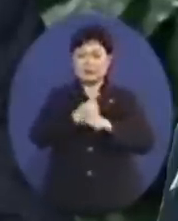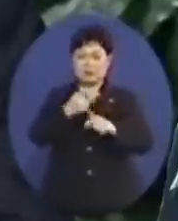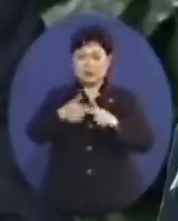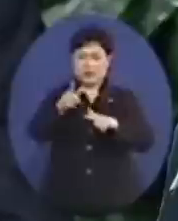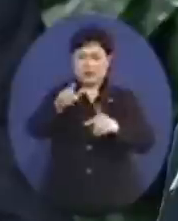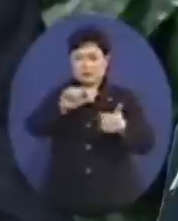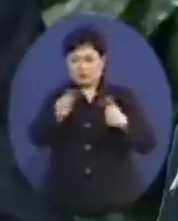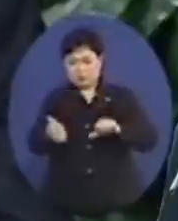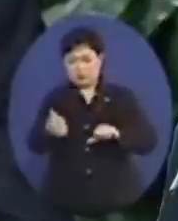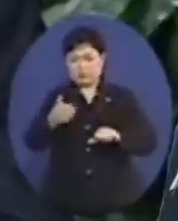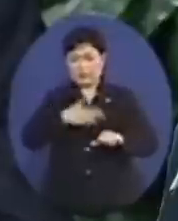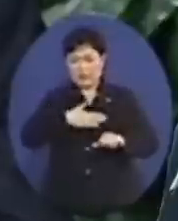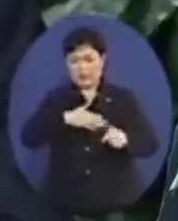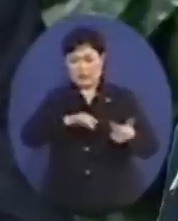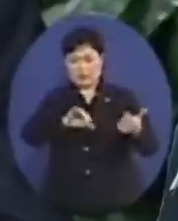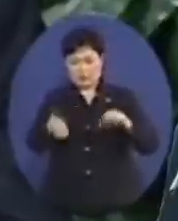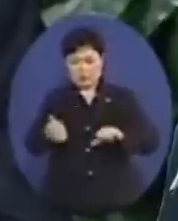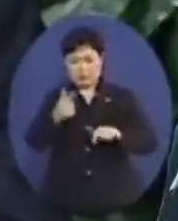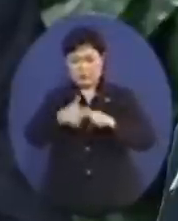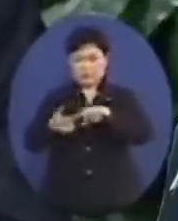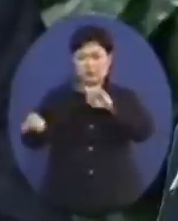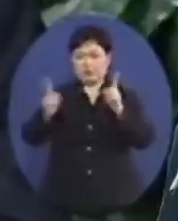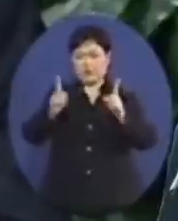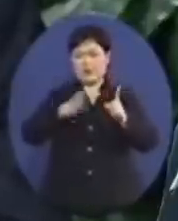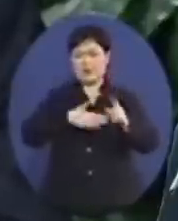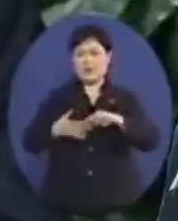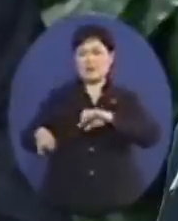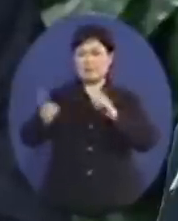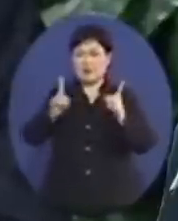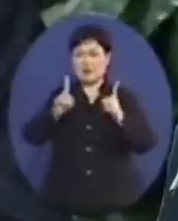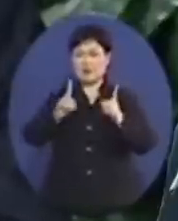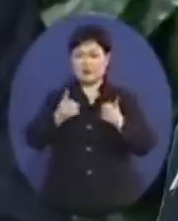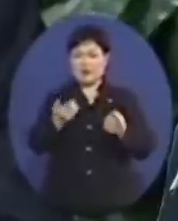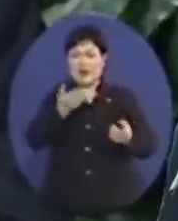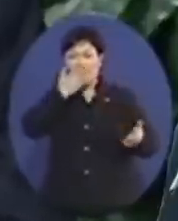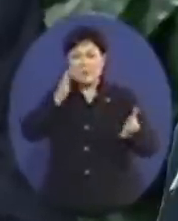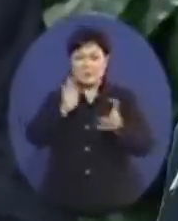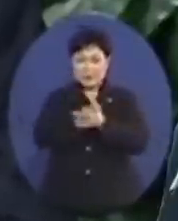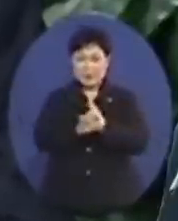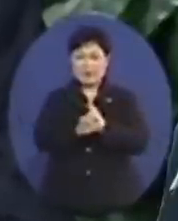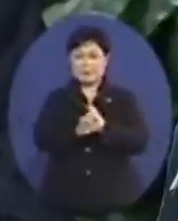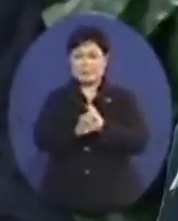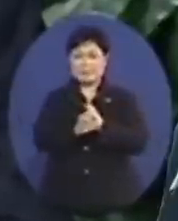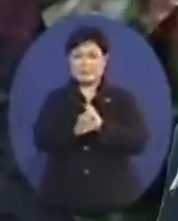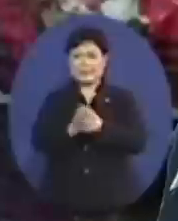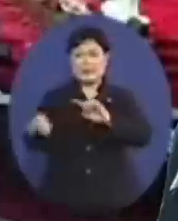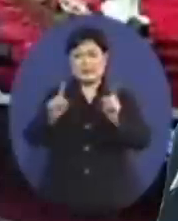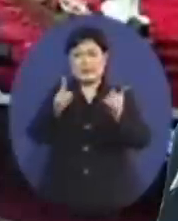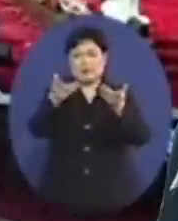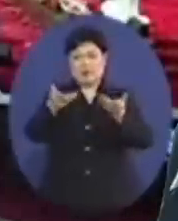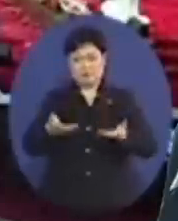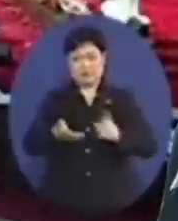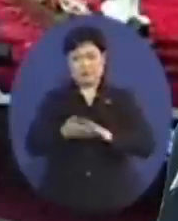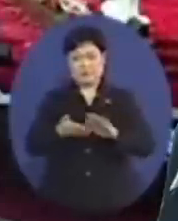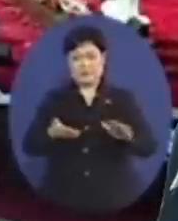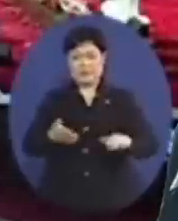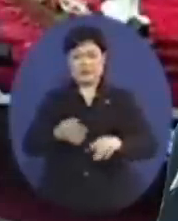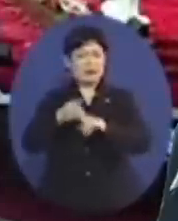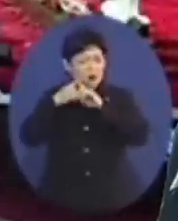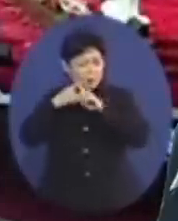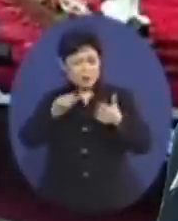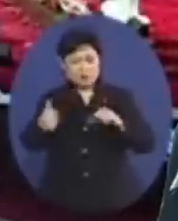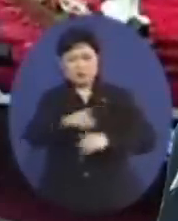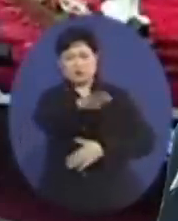죽음 내 죽음, 예수 부활 내 부활로 함께 살려주셨다. 흐물로 죽은